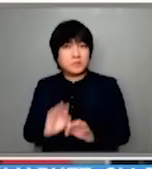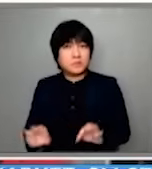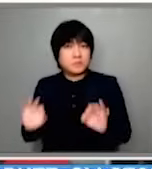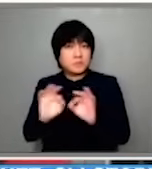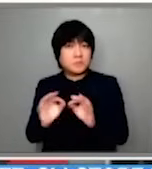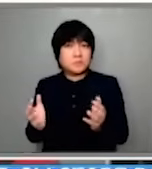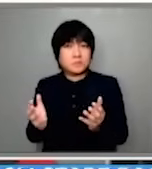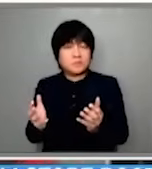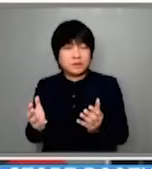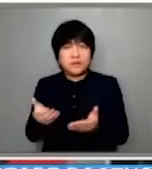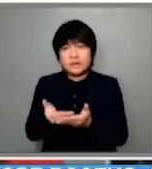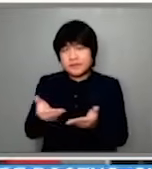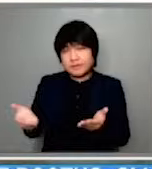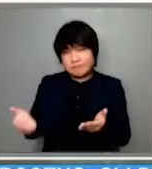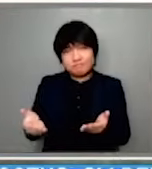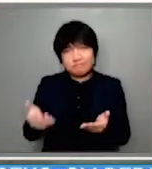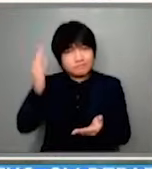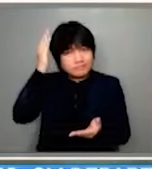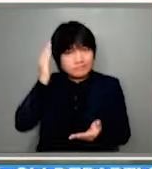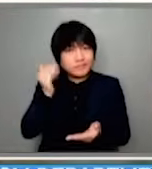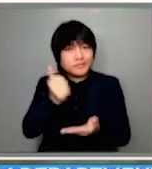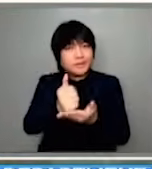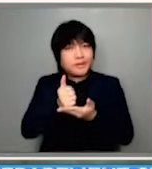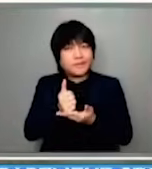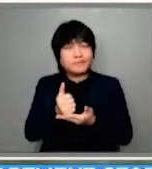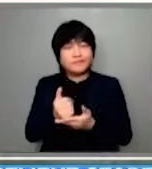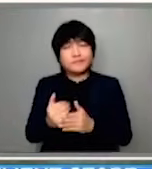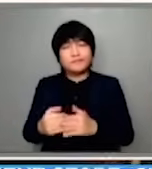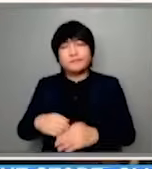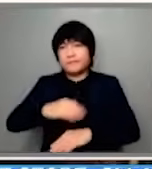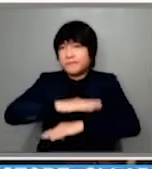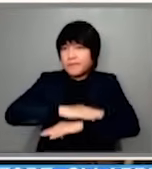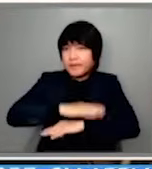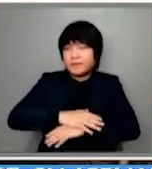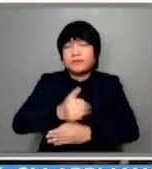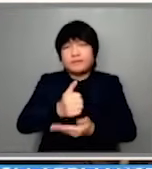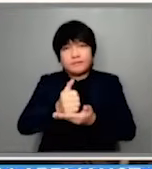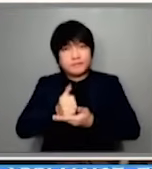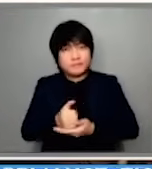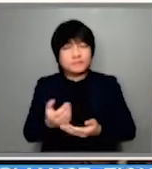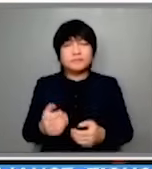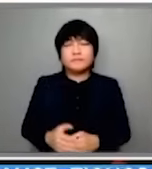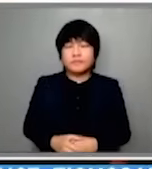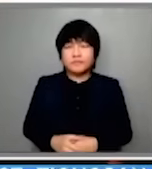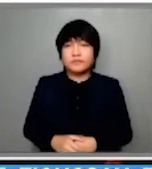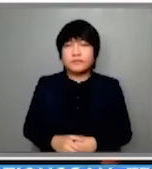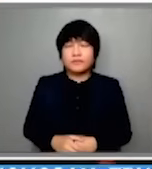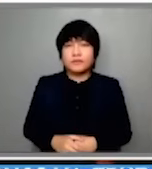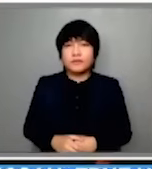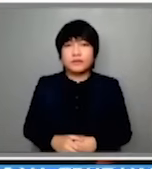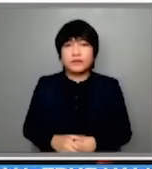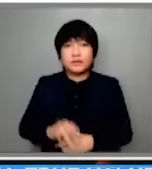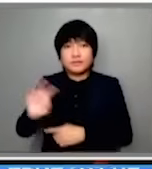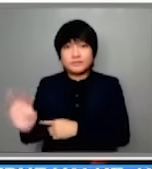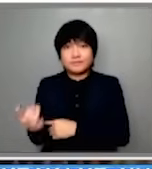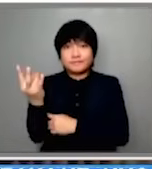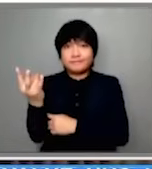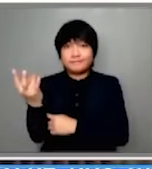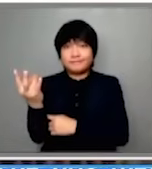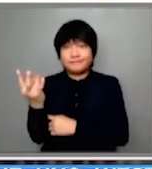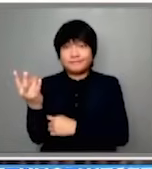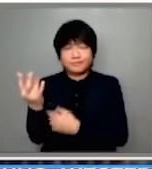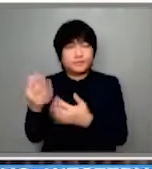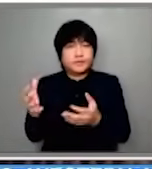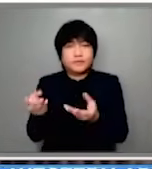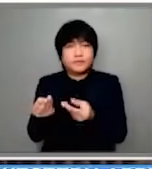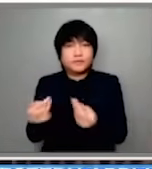gamit at saka yung higaan namin. Bago mag-alas 7 ng umaga nang tuluyang mapula ang apoy. Ayon sa BFP, tinatayang